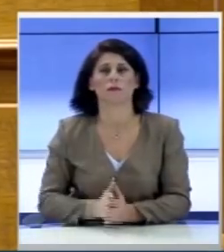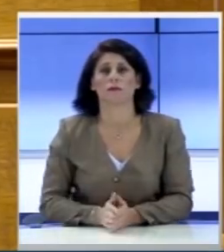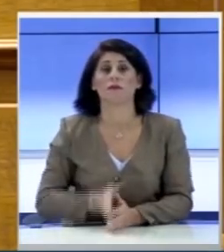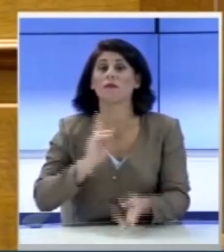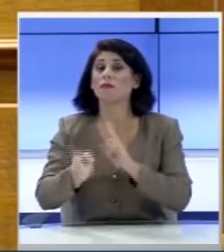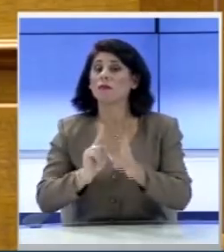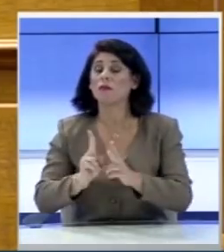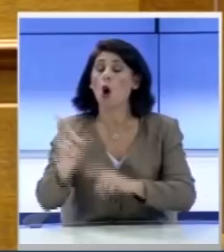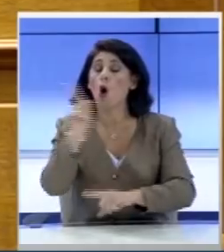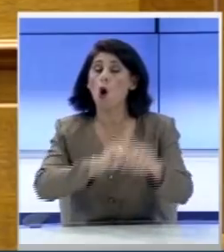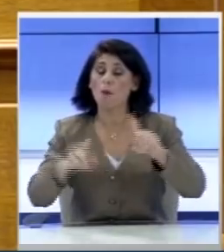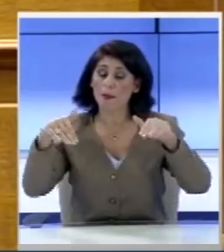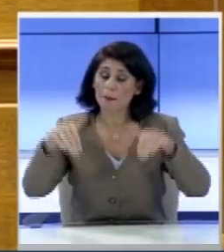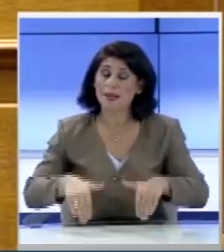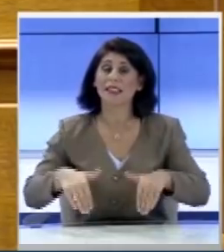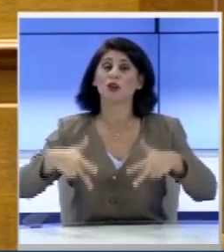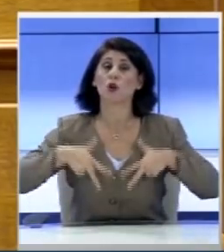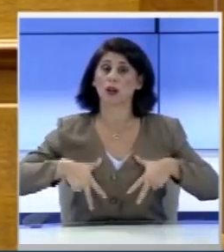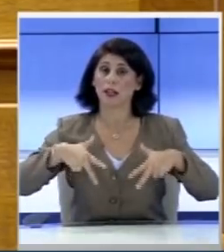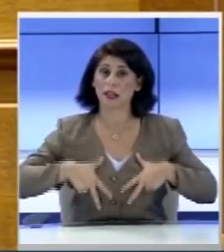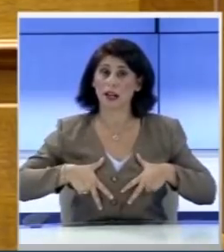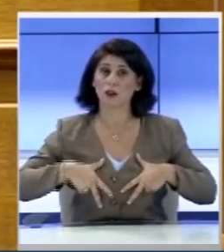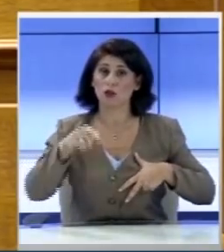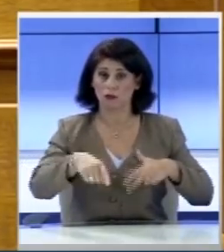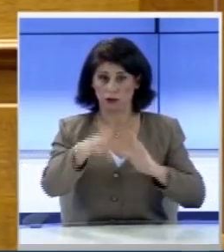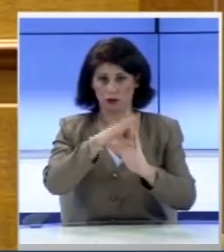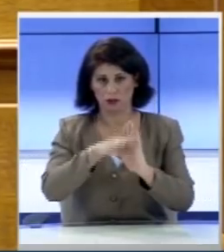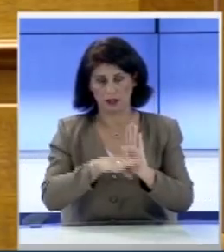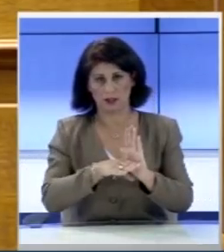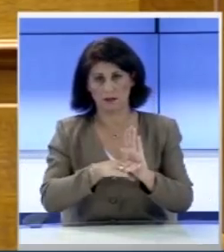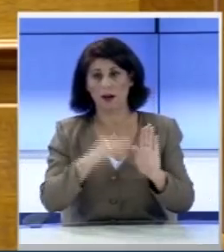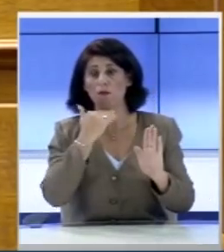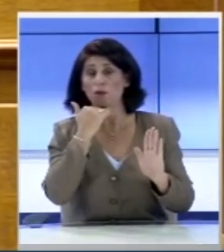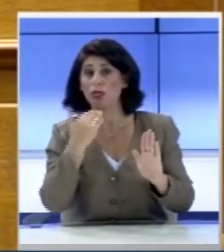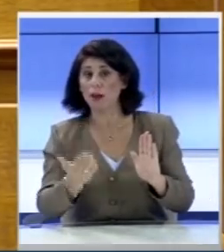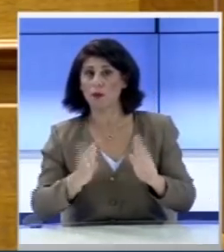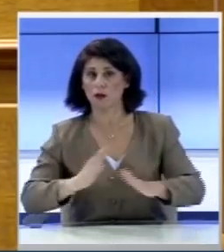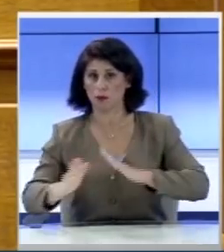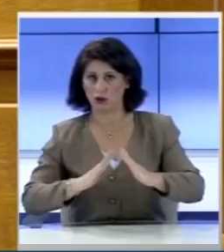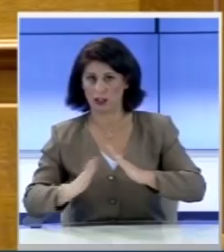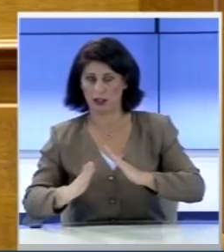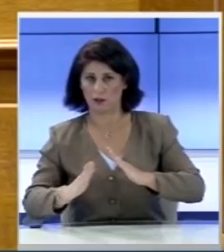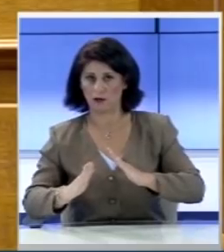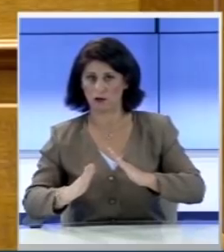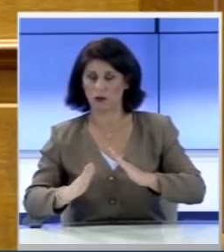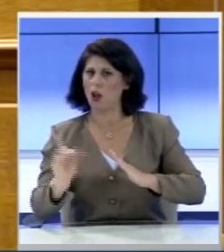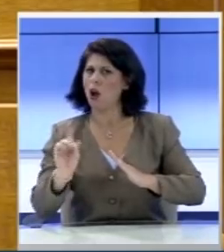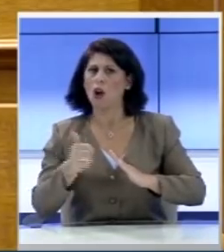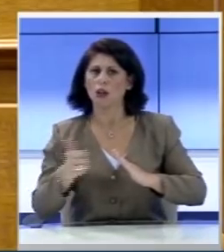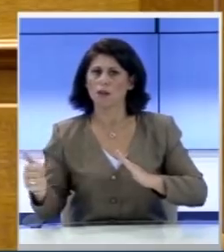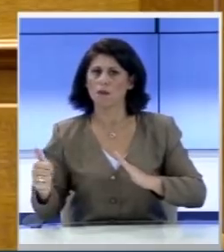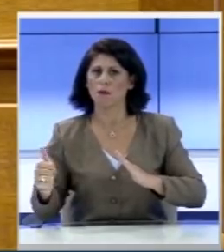σε όλους όσους υπηρετούν ένα κράτος, ένα σύστημα που δεν μπορούν να προστατεύσουν όχι μόνο την